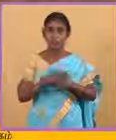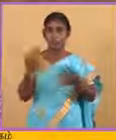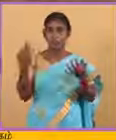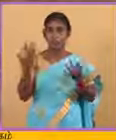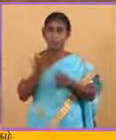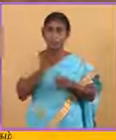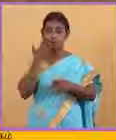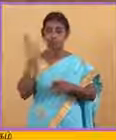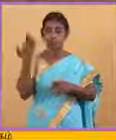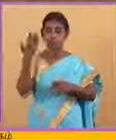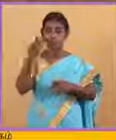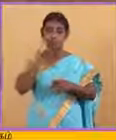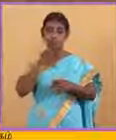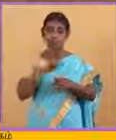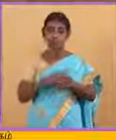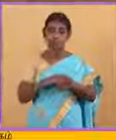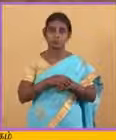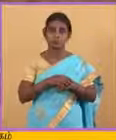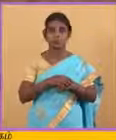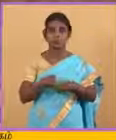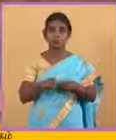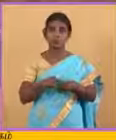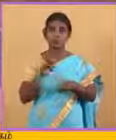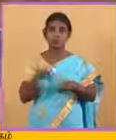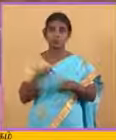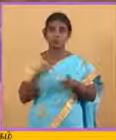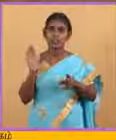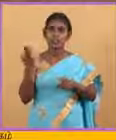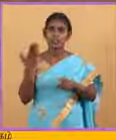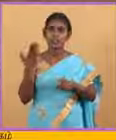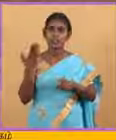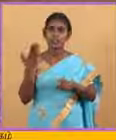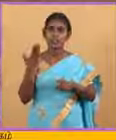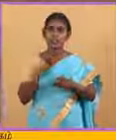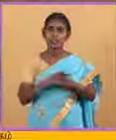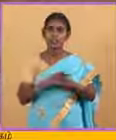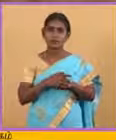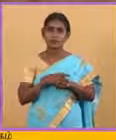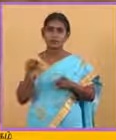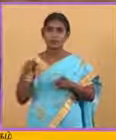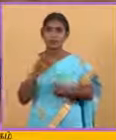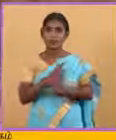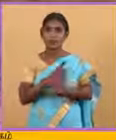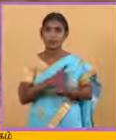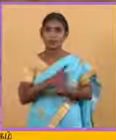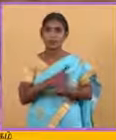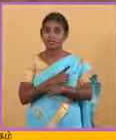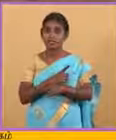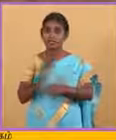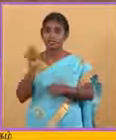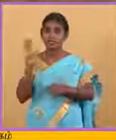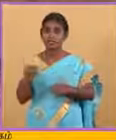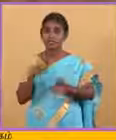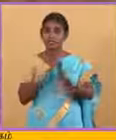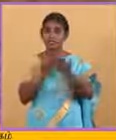இருக்கணும். சரி, இந்த தமிழை பற்றி பேசணும். இப்போ இந்த தமிழ் நமக்கு இந்த பாடப்பகுதியை கொடுத்தாது பார்த்தியா, ராமலிங்கனார், அவரை பற்றி அவர் தமிழ் மொழி